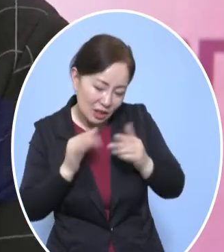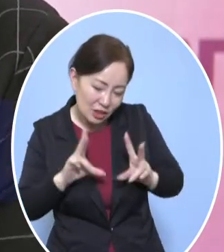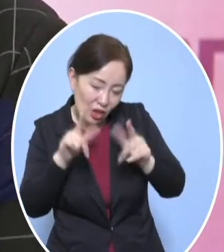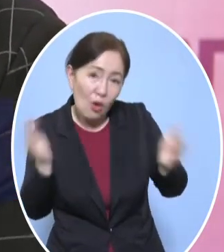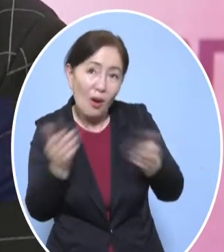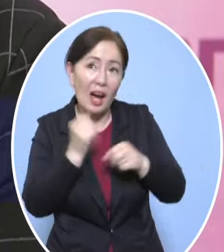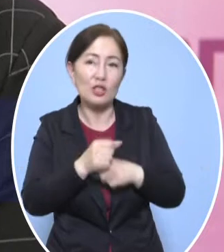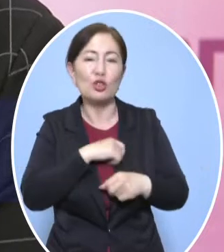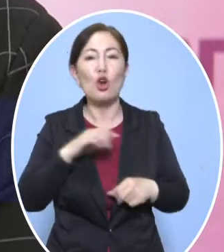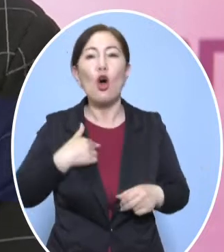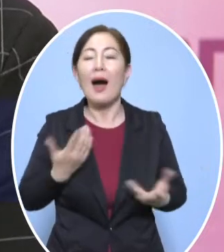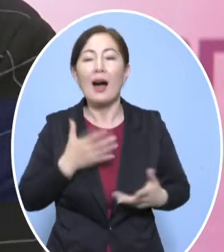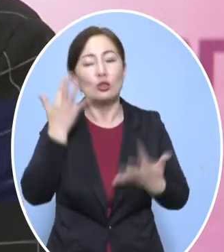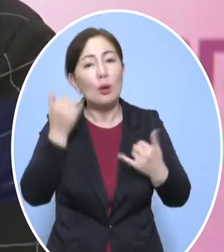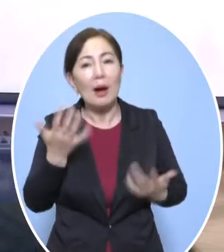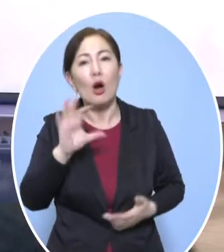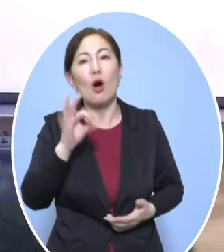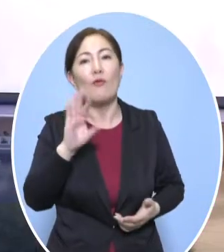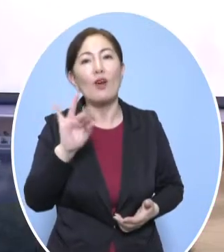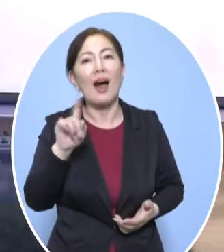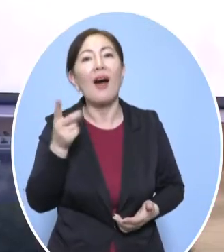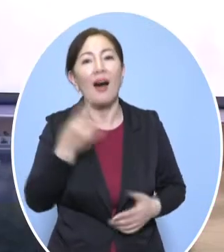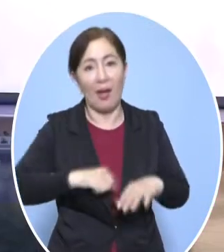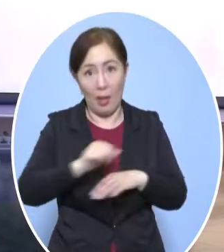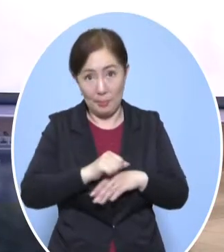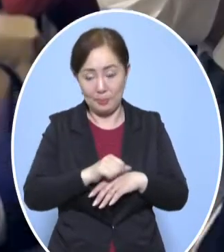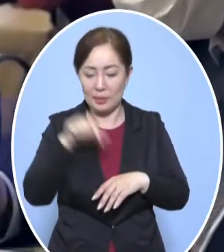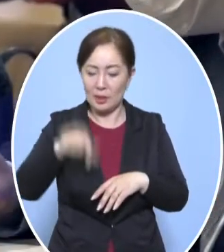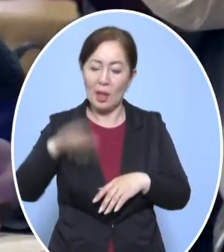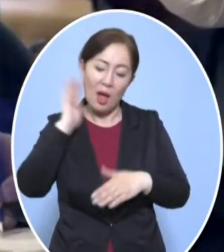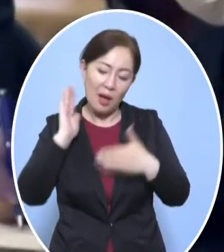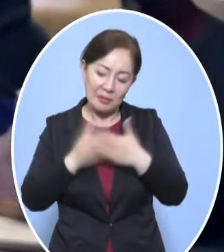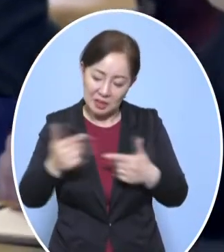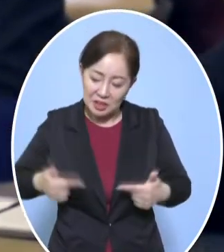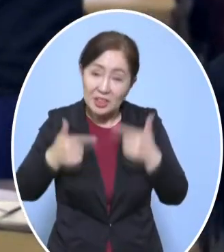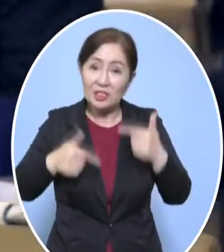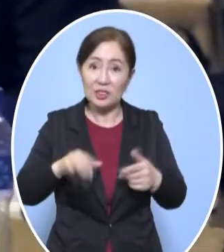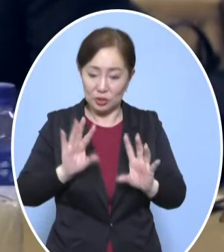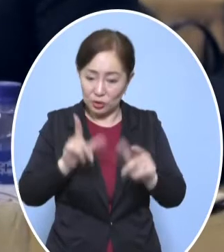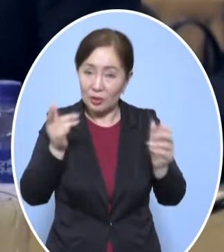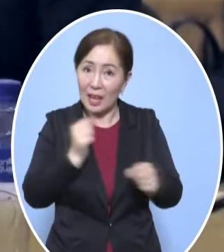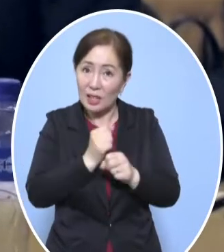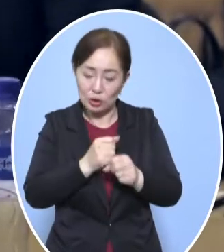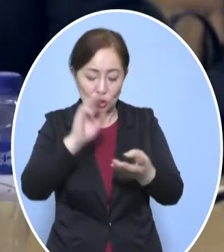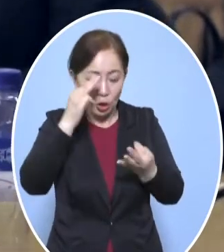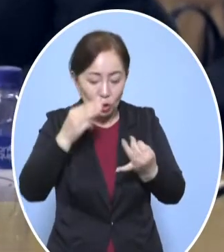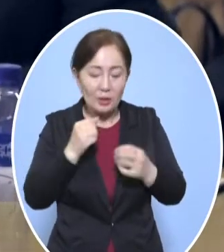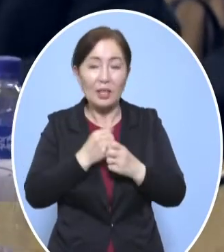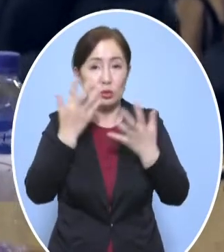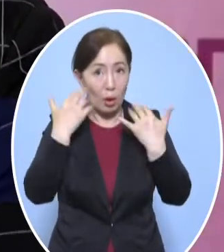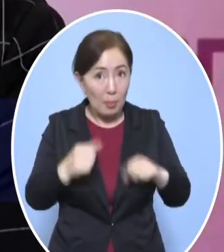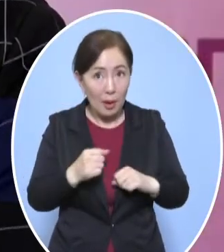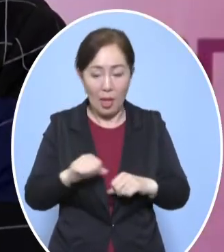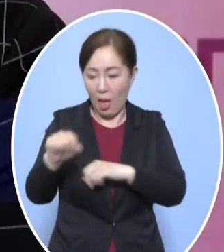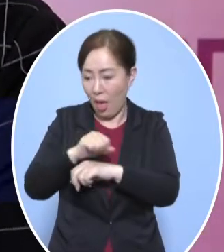эсрэг соён гэгэрүүлэх үйл ажиллагааг бол Өвөрхангай аймагт зохион байгуулсан байна. Өвөрхангай аймгийн хувьд бол яг энэ авлигын эсрэг соён гэгэрүүлэх чиглэлээр бол тодорхой ажлуудыг зохион